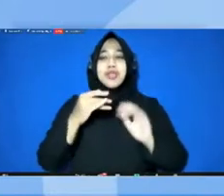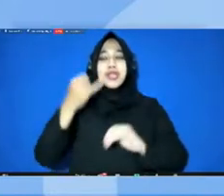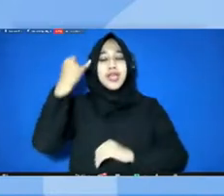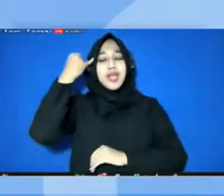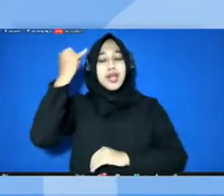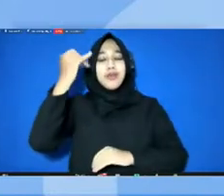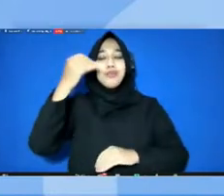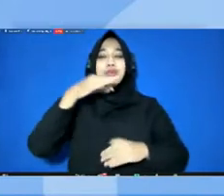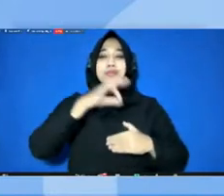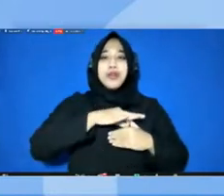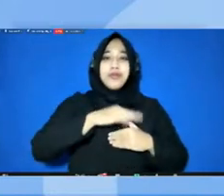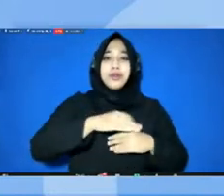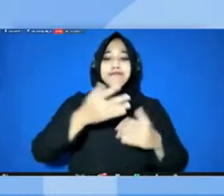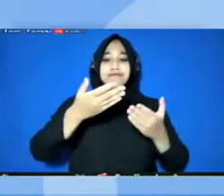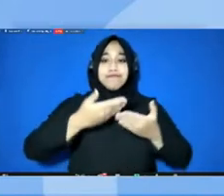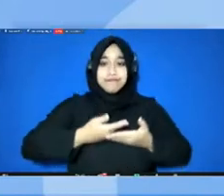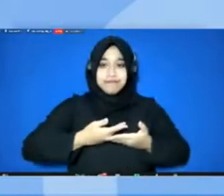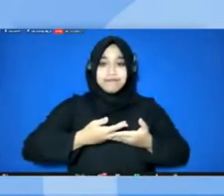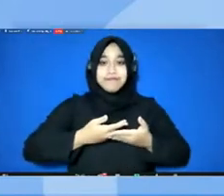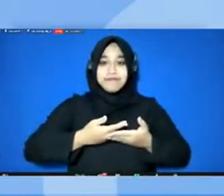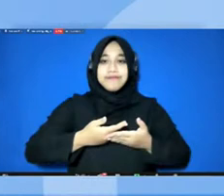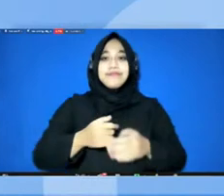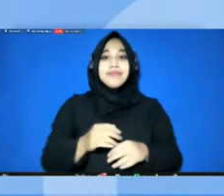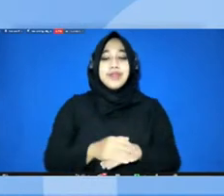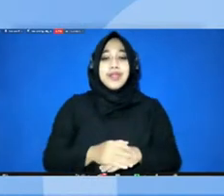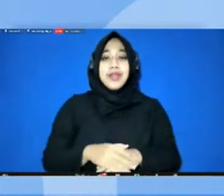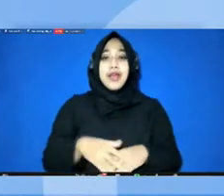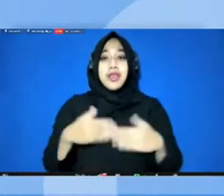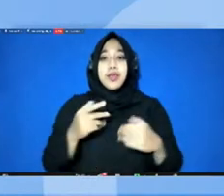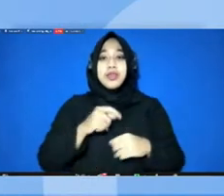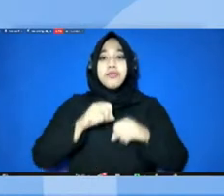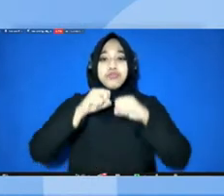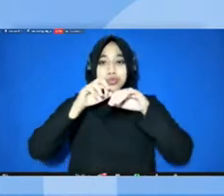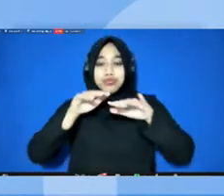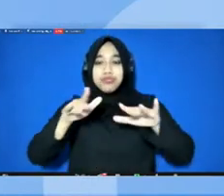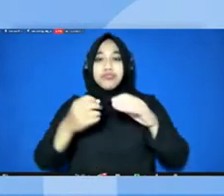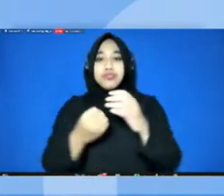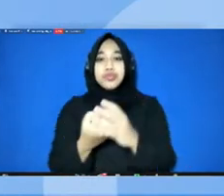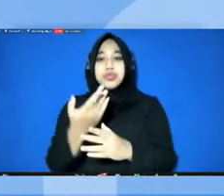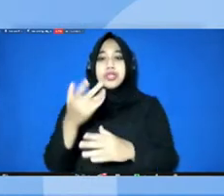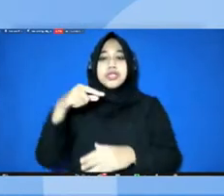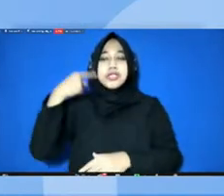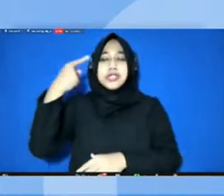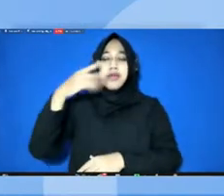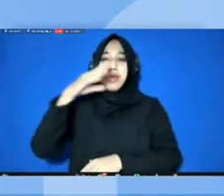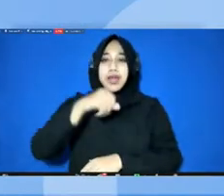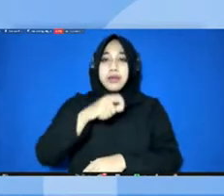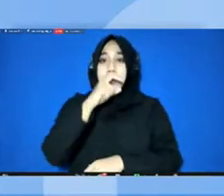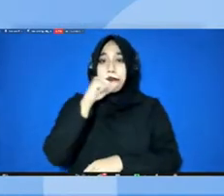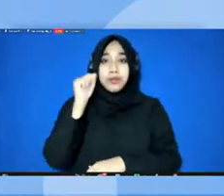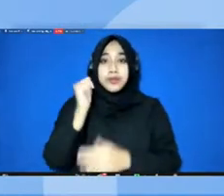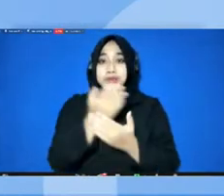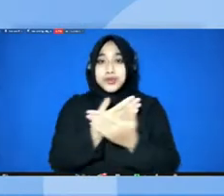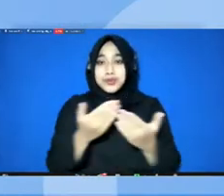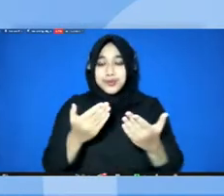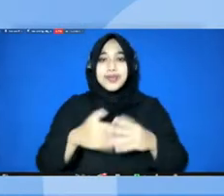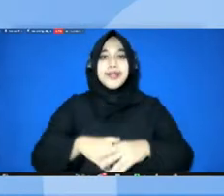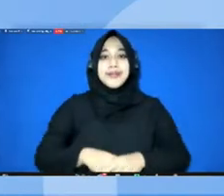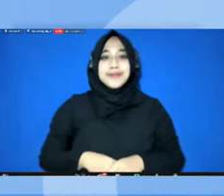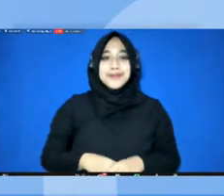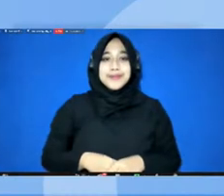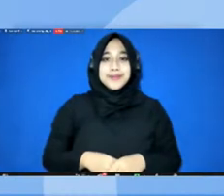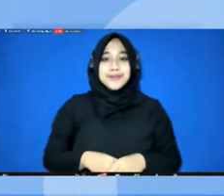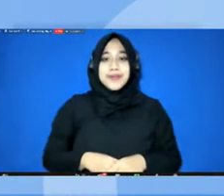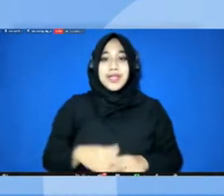pelajaran yang bisa kita dapatkan dan bisa kita eksekusi atau kita terapkan dalam lingkungan kita sehari-hari. Bapak dan Ibu hadirin sekalian, dengan